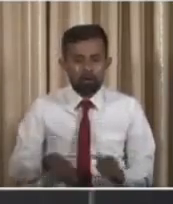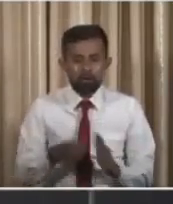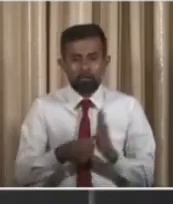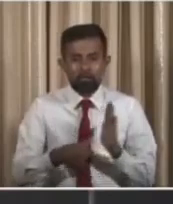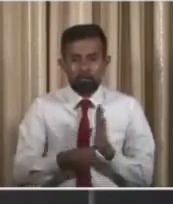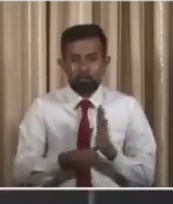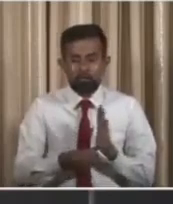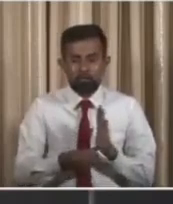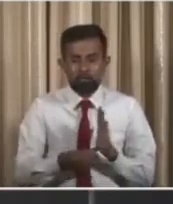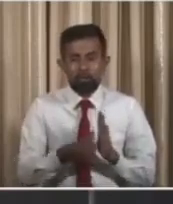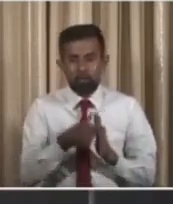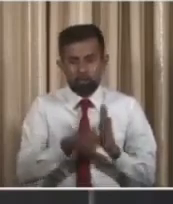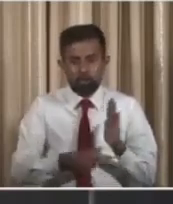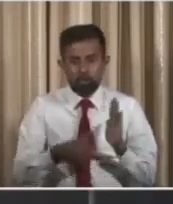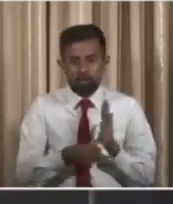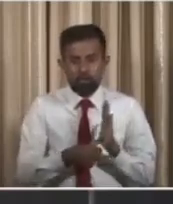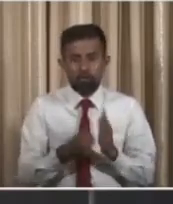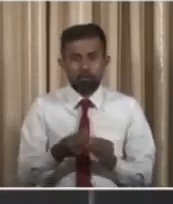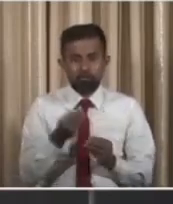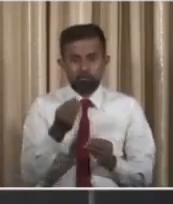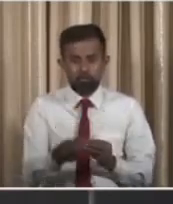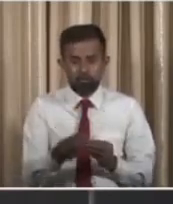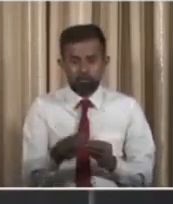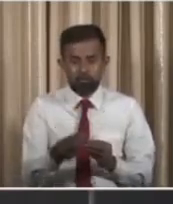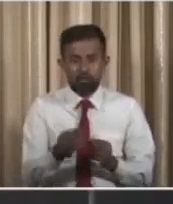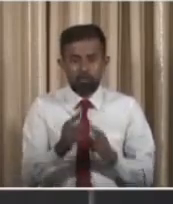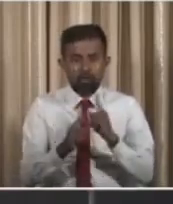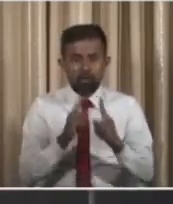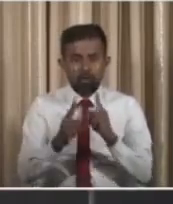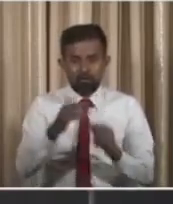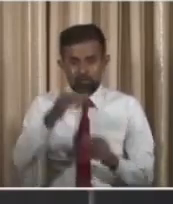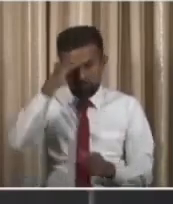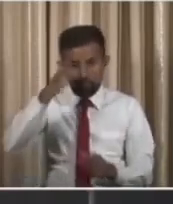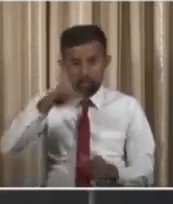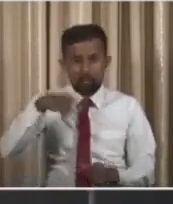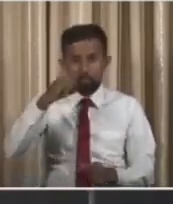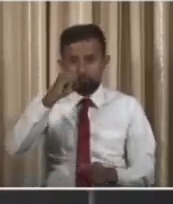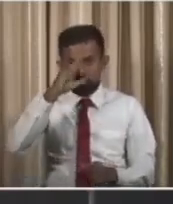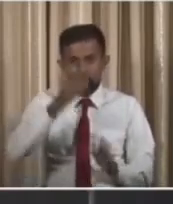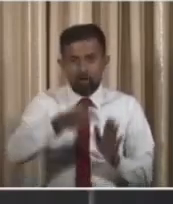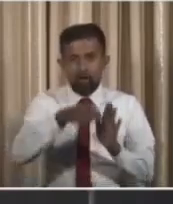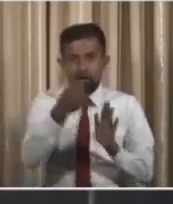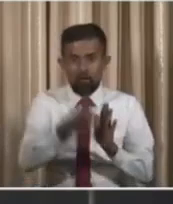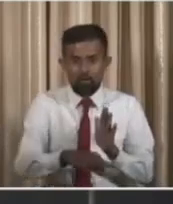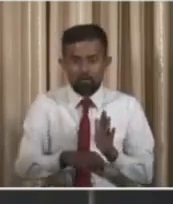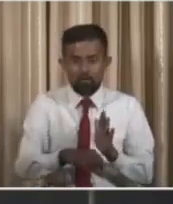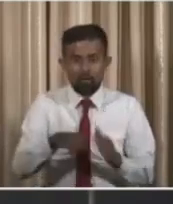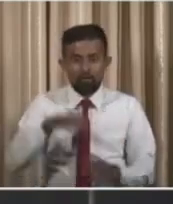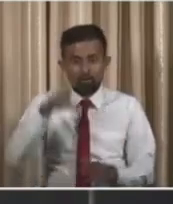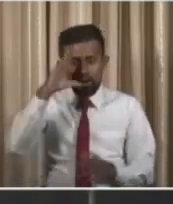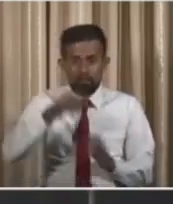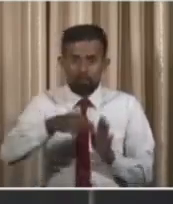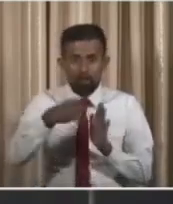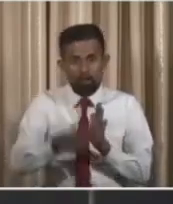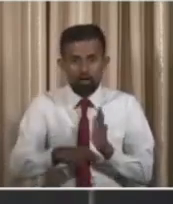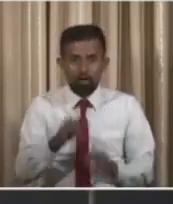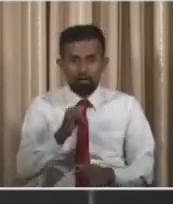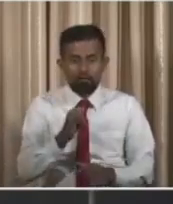panata sans me panata idripat kalla. Kata naik tu mah hitu deh de make asangkar lah himat tang adara de make